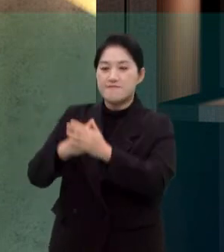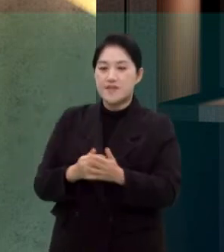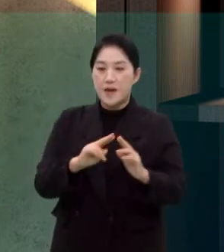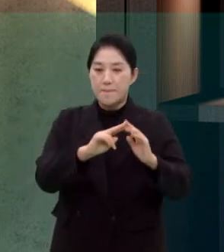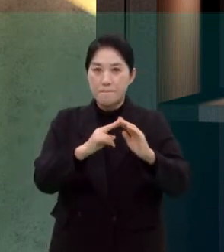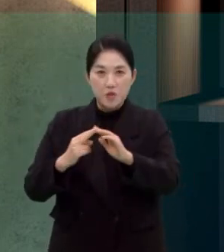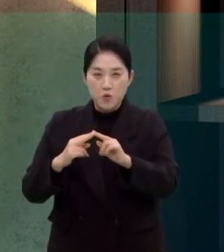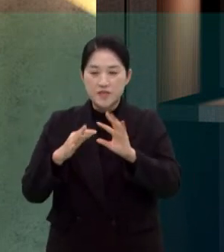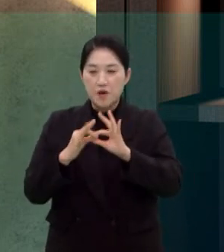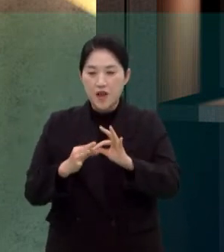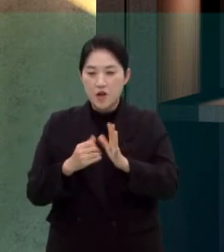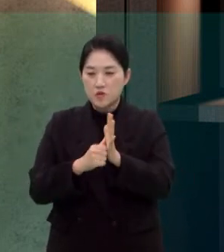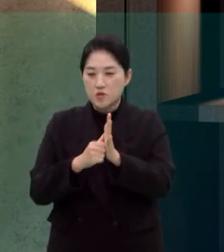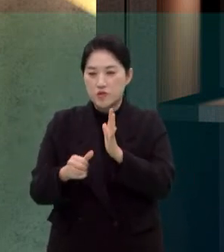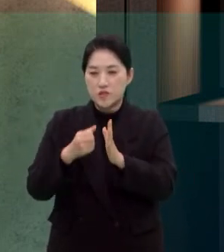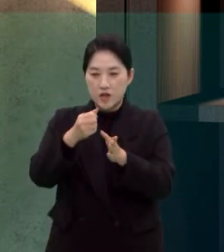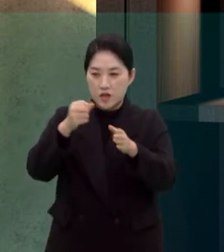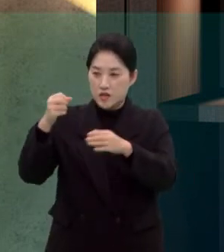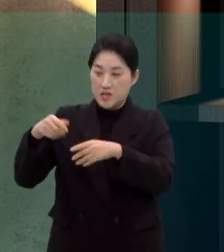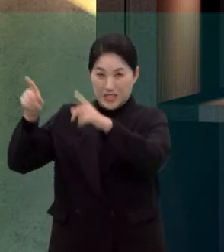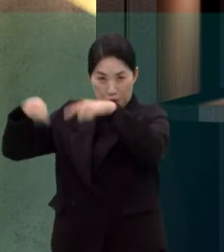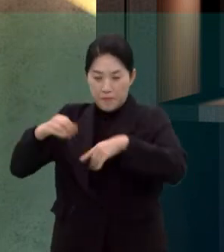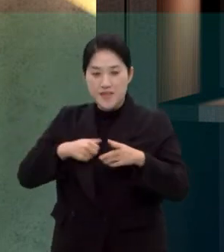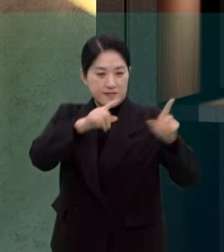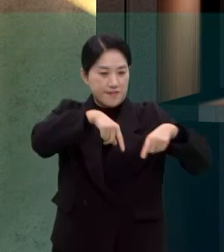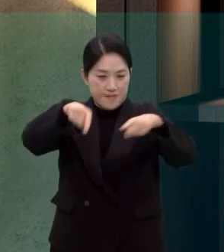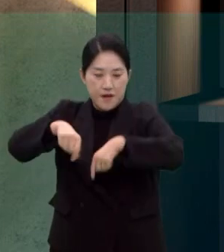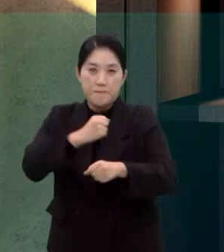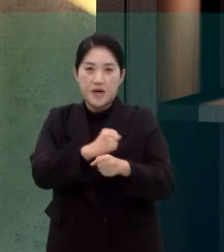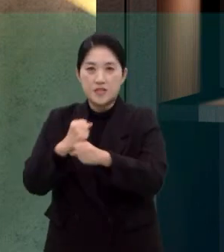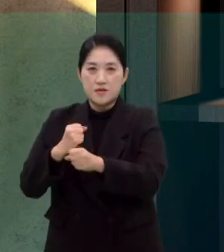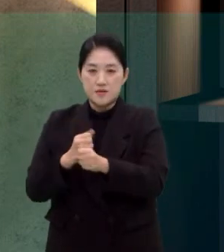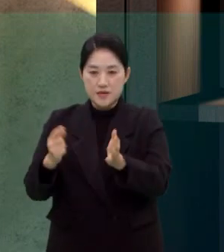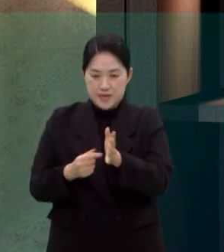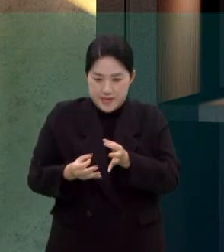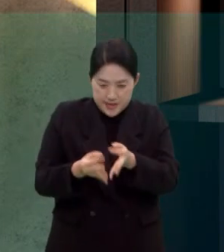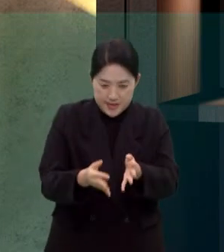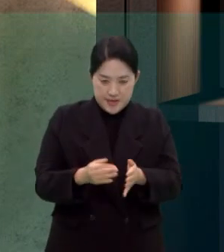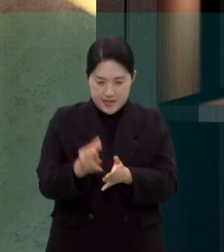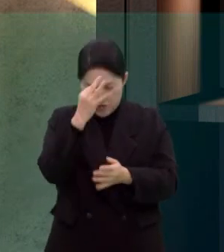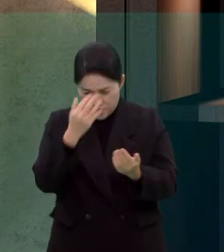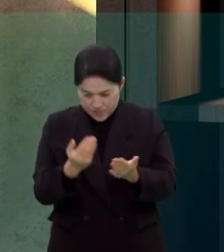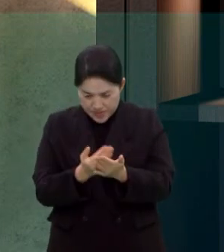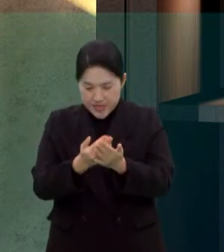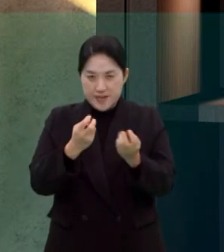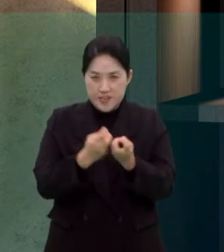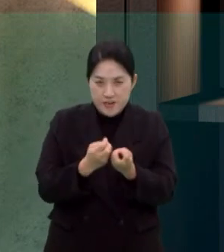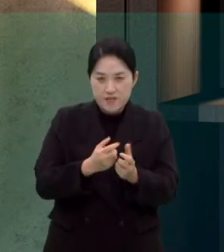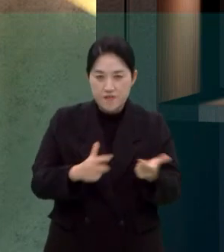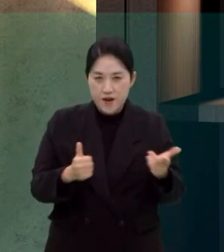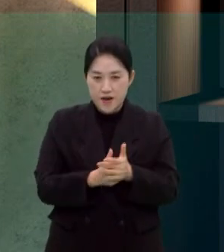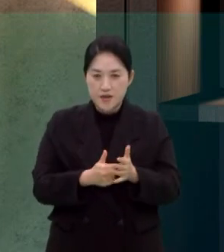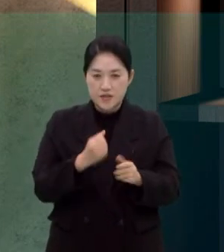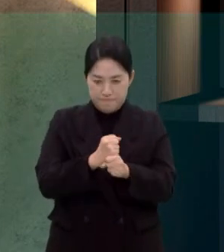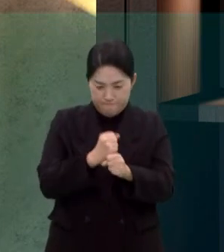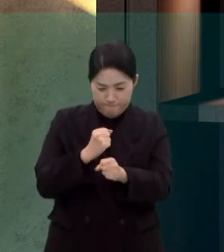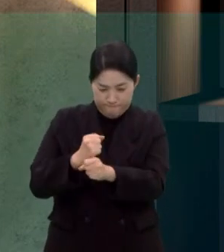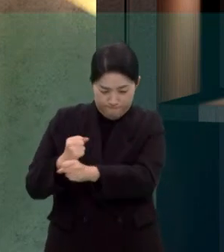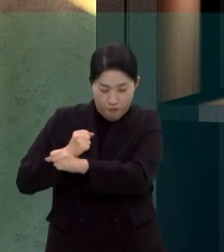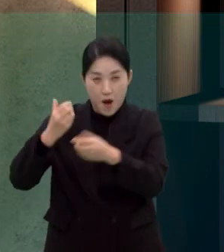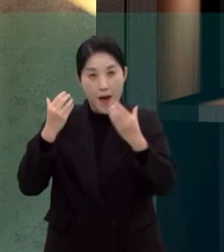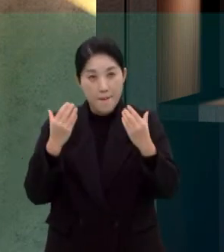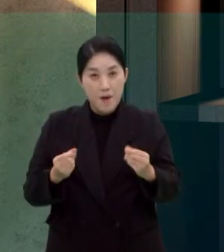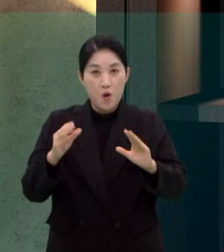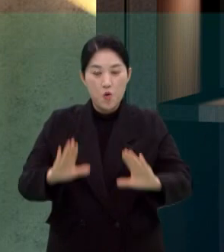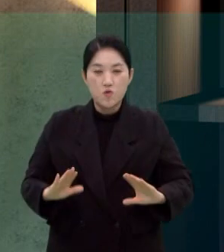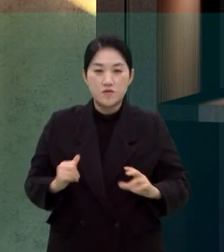수입국을 다변화하고 조기 기술 개발에 긴급 자금을 투입하는 등 공급 안정성을 확보해 오늘날